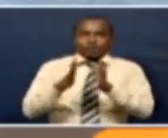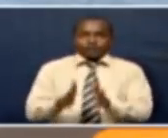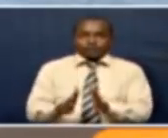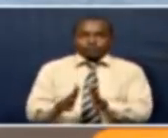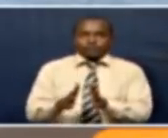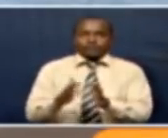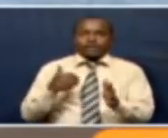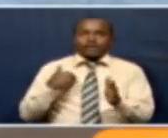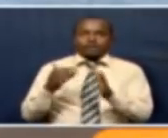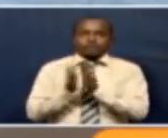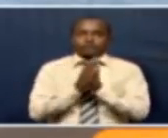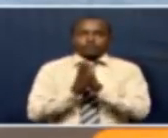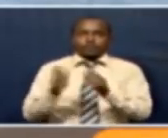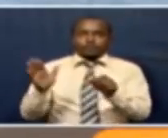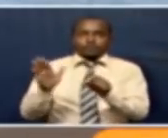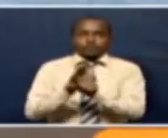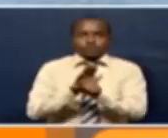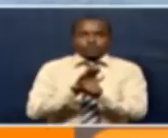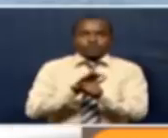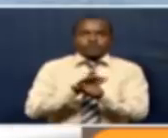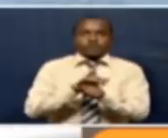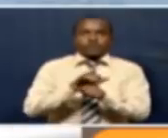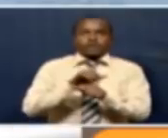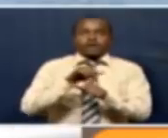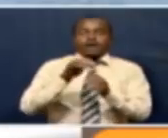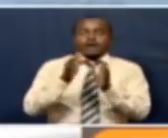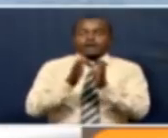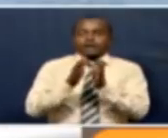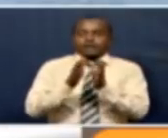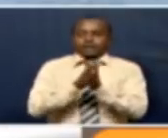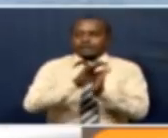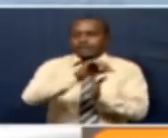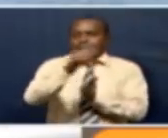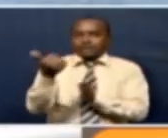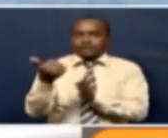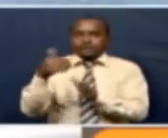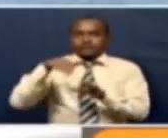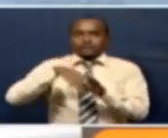Otieno ameandaa taarifa hiyo na nyinginezo kwenye